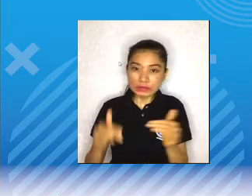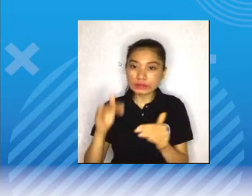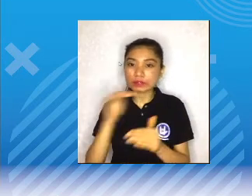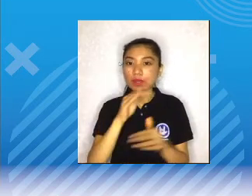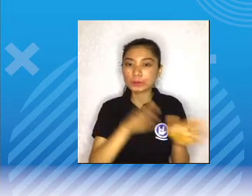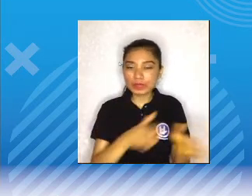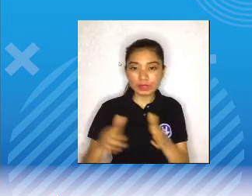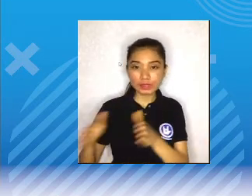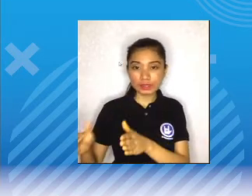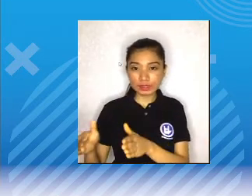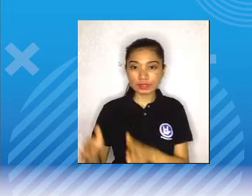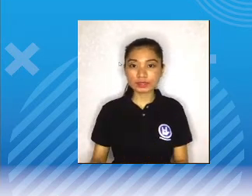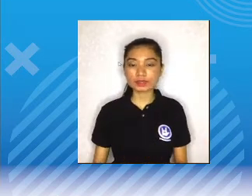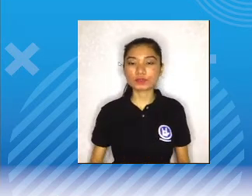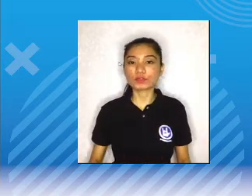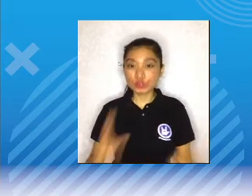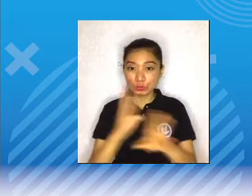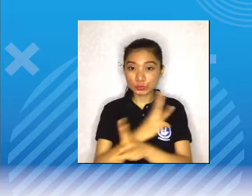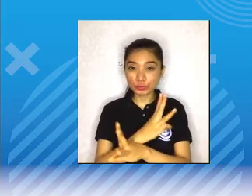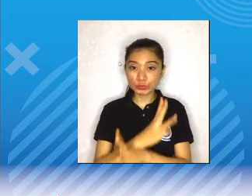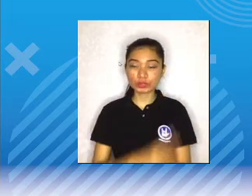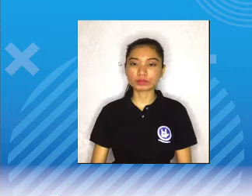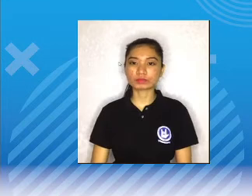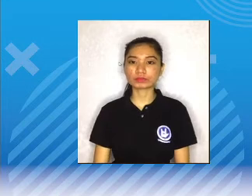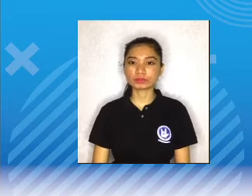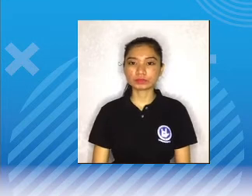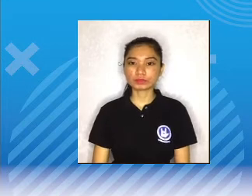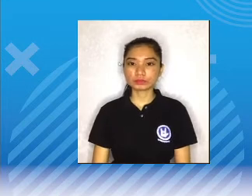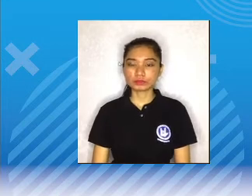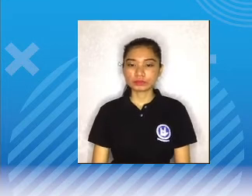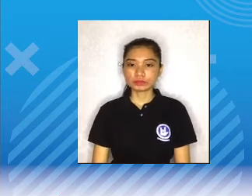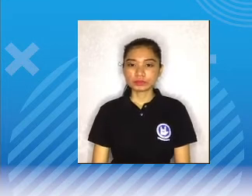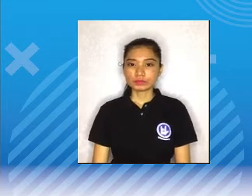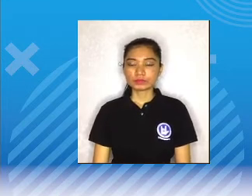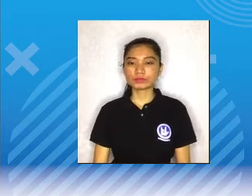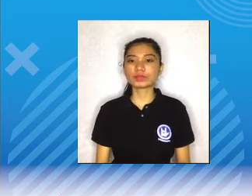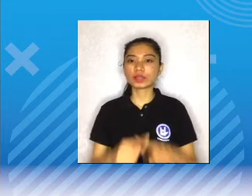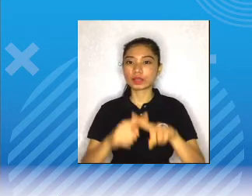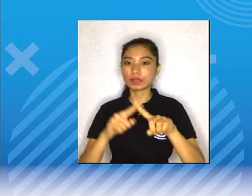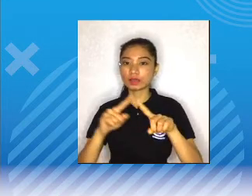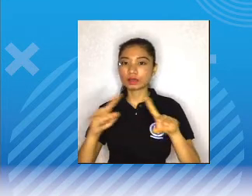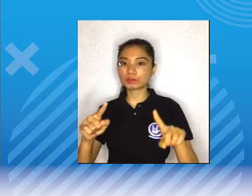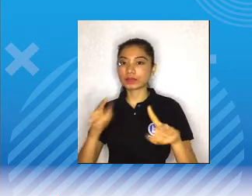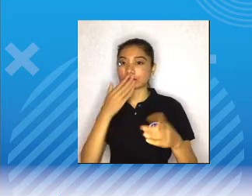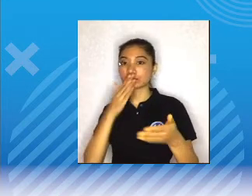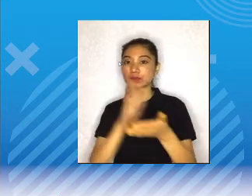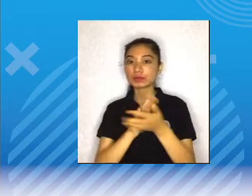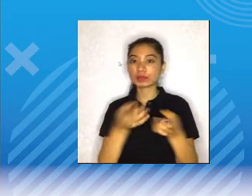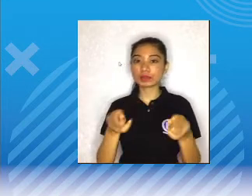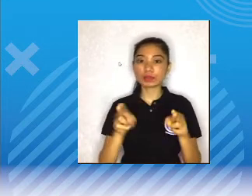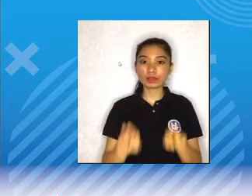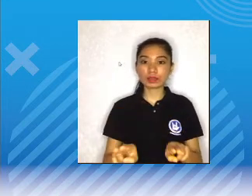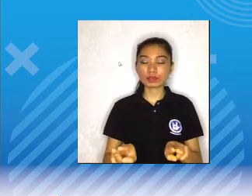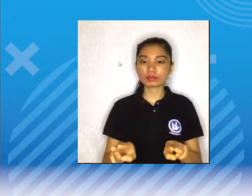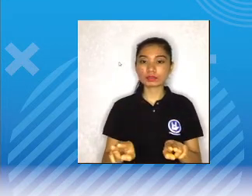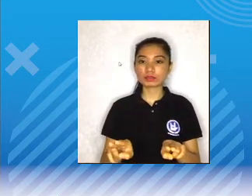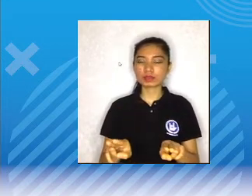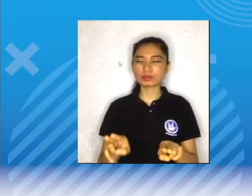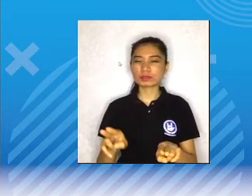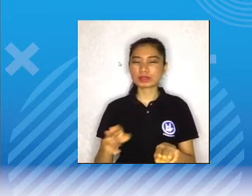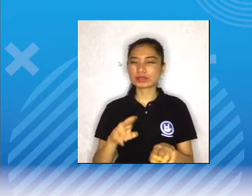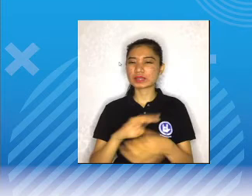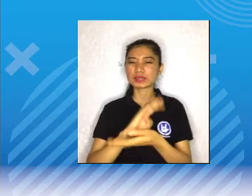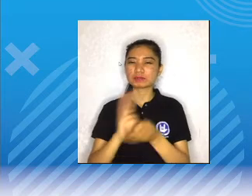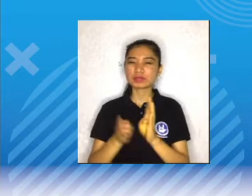for the worst. Pero yun lang, yung consequence nun, we become emotionally